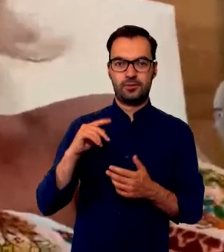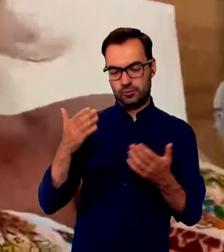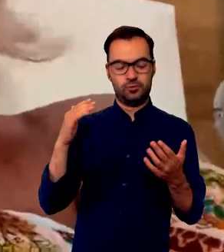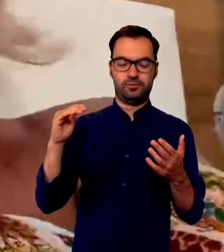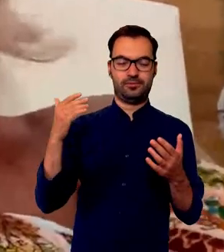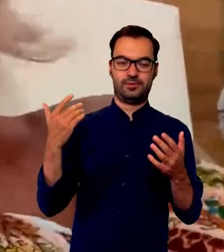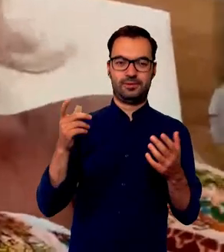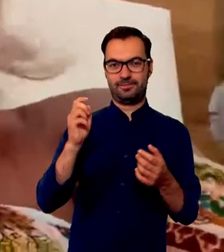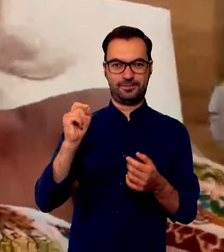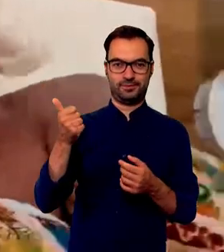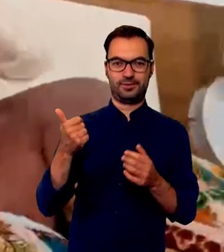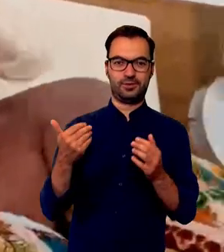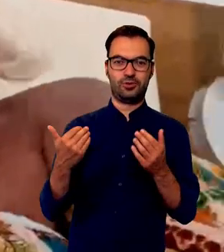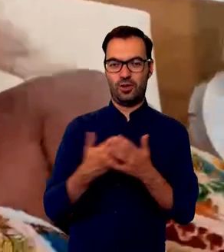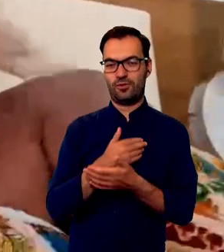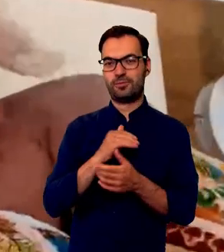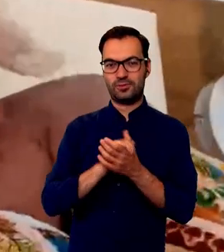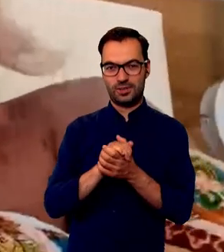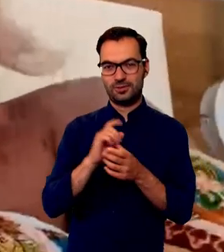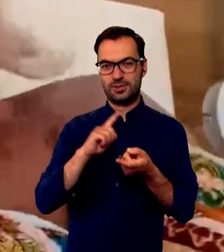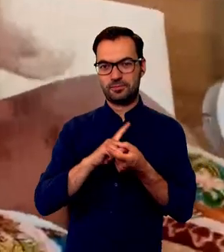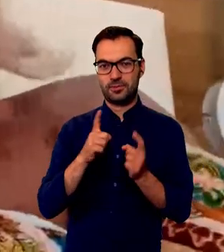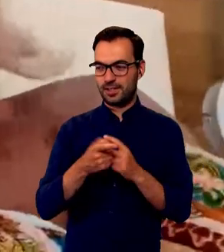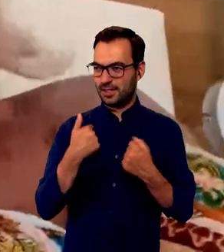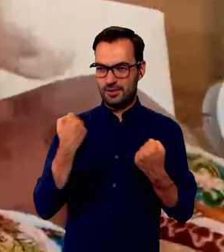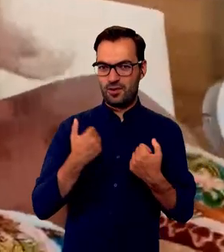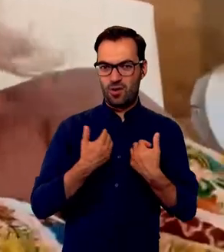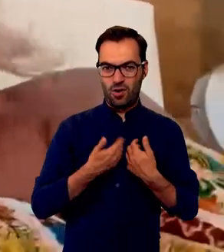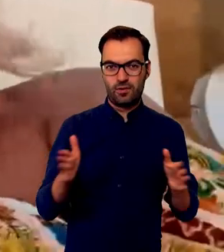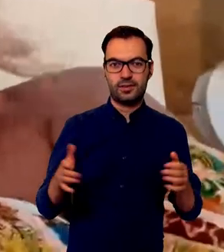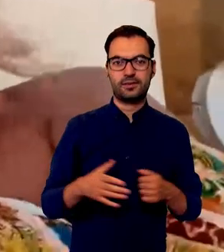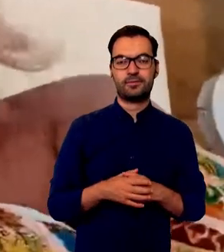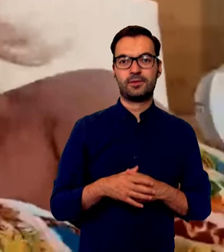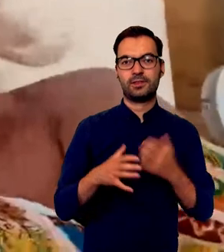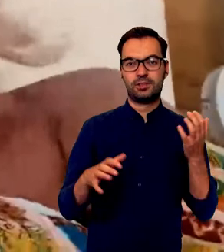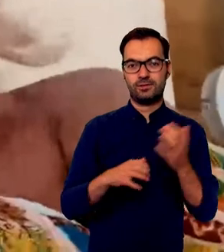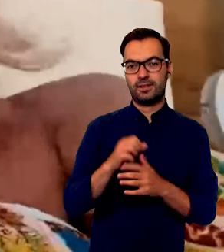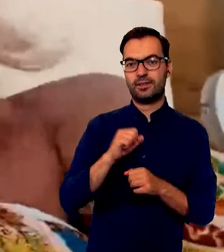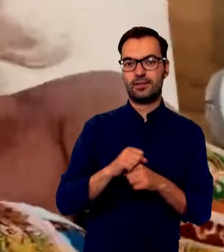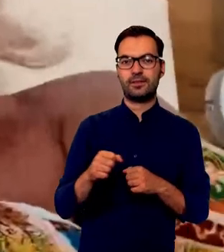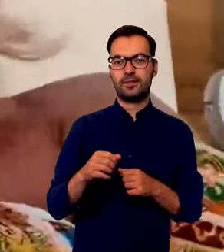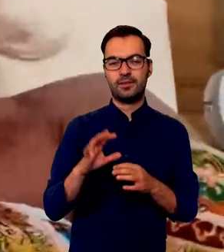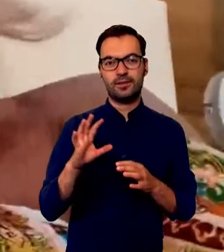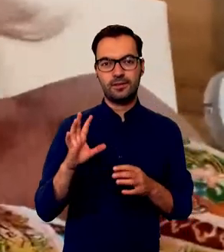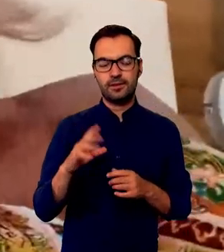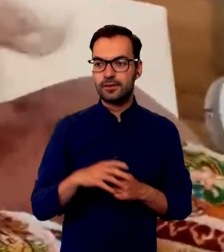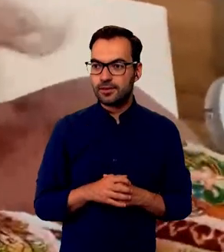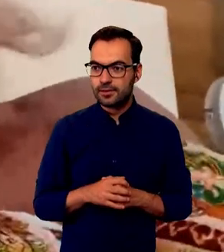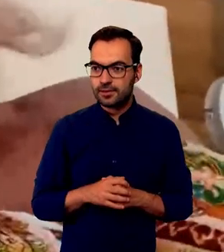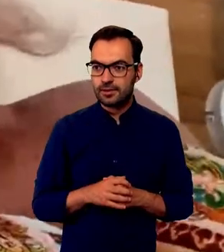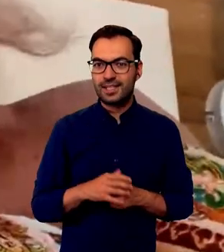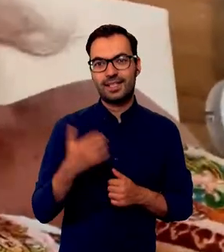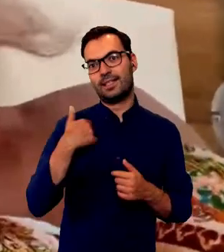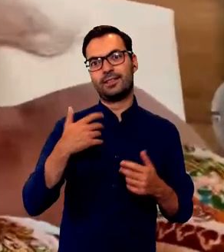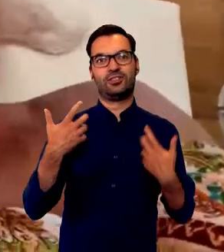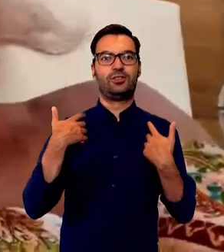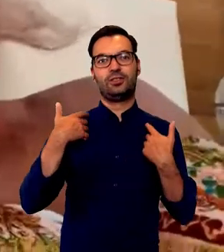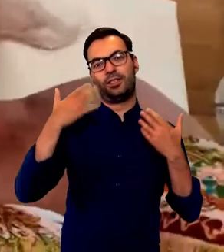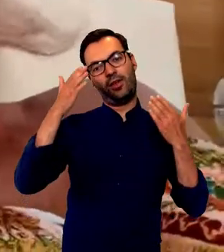nowych przyjaciół. Ja jestem otwarta w stosunku do ludzi. Świat jest piękny, go na jakimś jachcie,